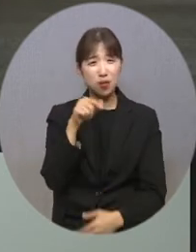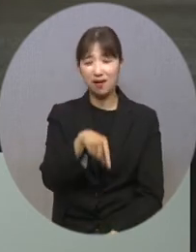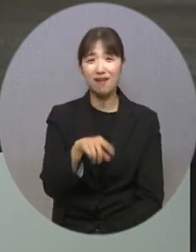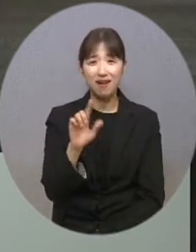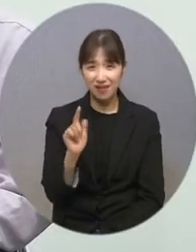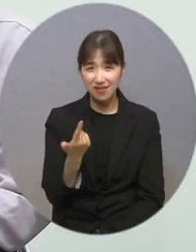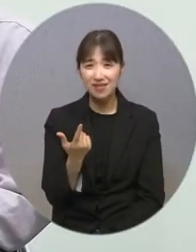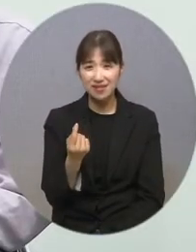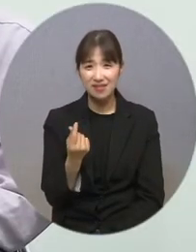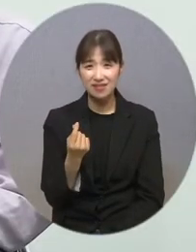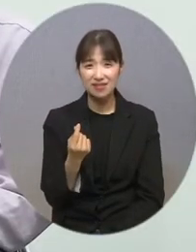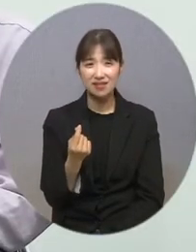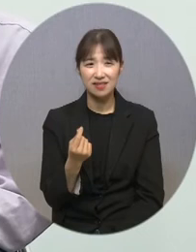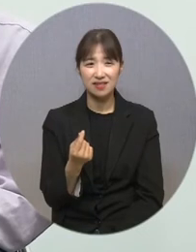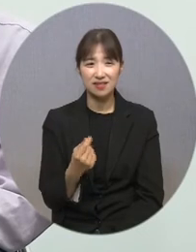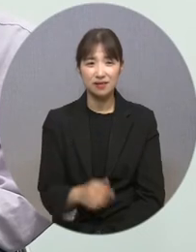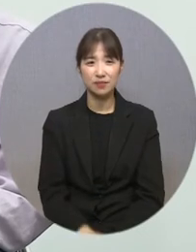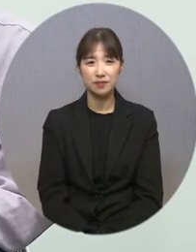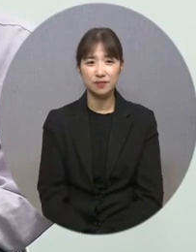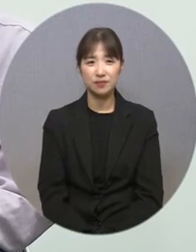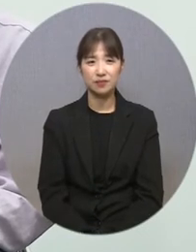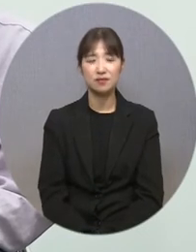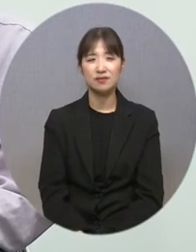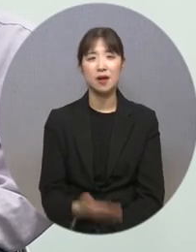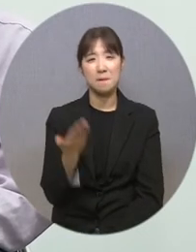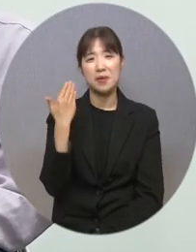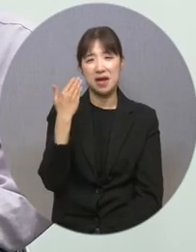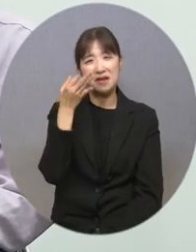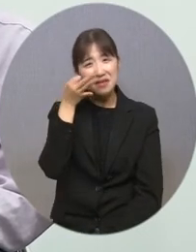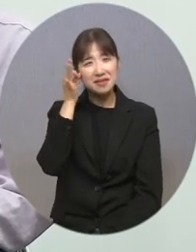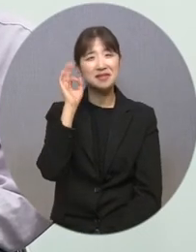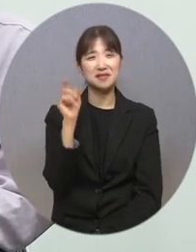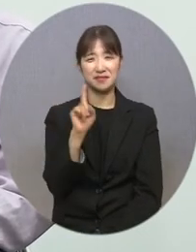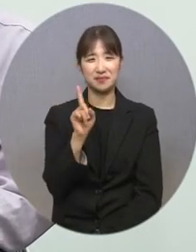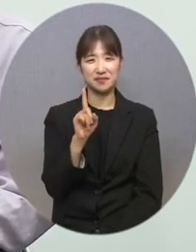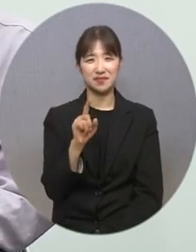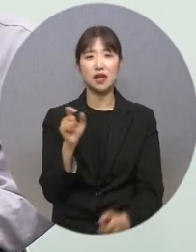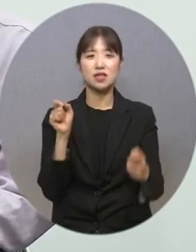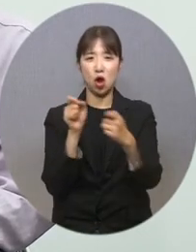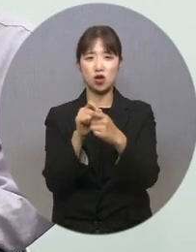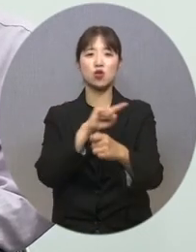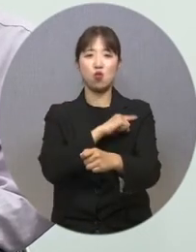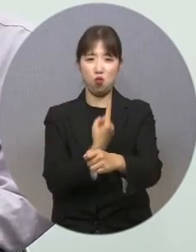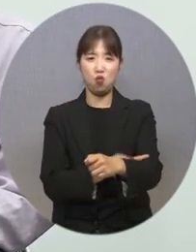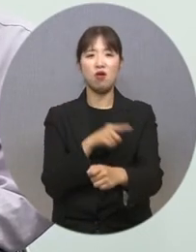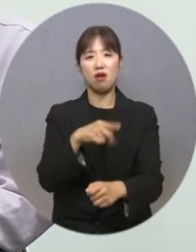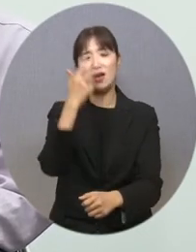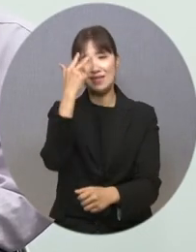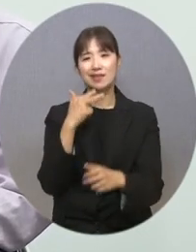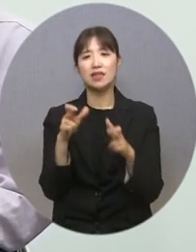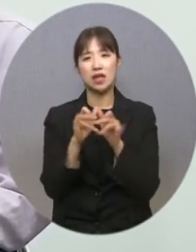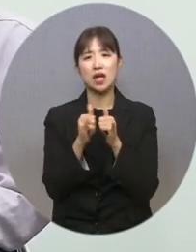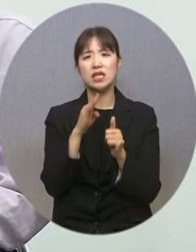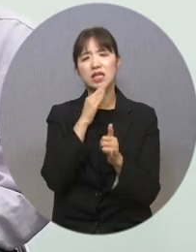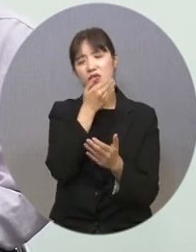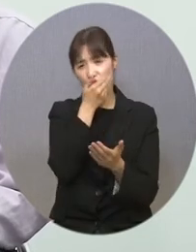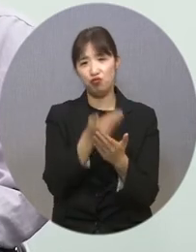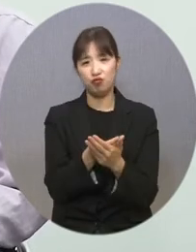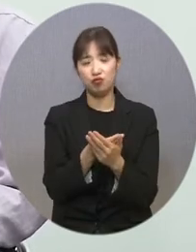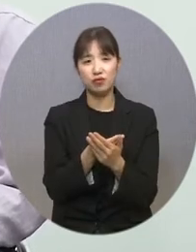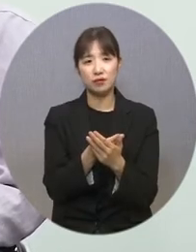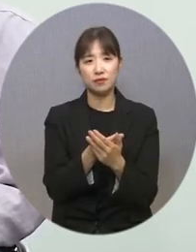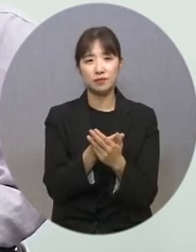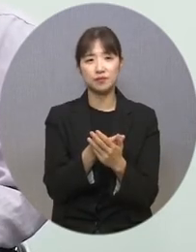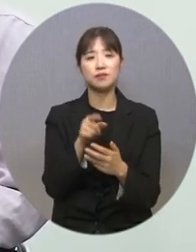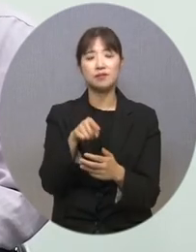되어 있는게 아니잖아요 으 방향은 였는데 는 접근권 이 여기선 지역 터인 들어 되게 중요하거든요 이제